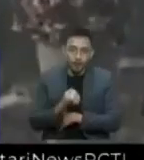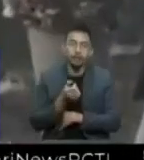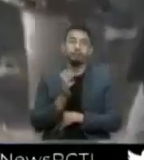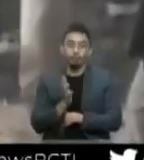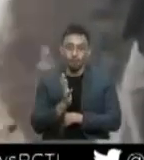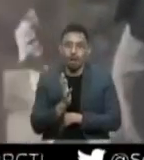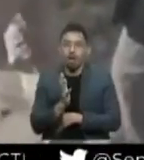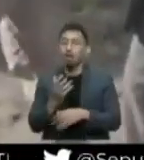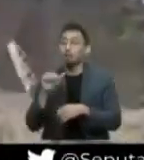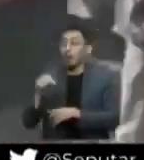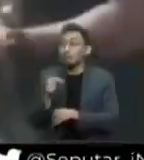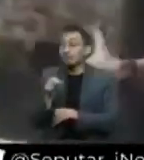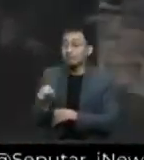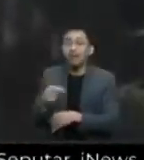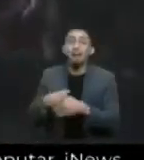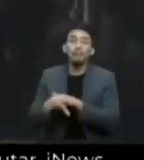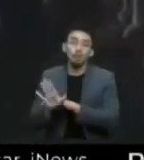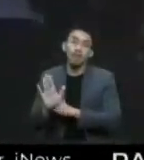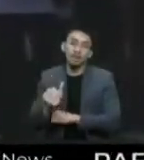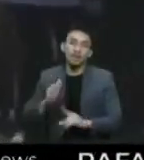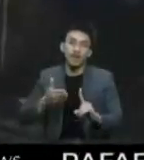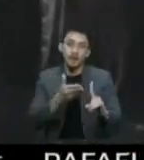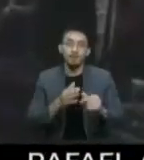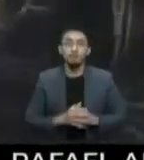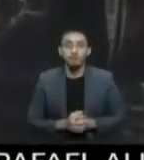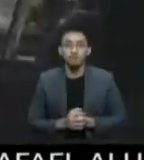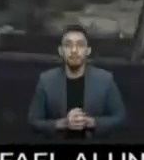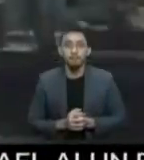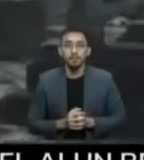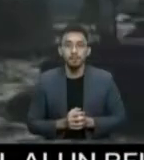dalam pengejaran. Dari Dumai, Riau, Dedi Iswandi, iNews melaporkan.